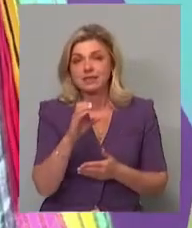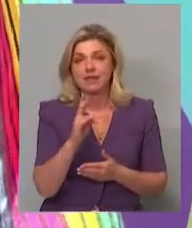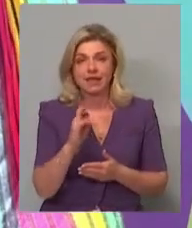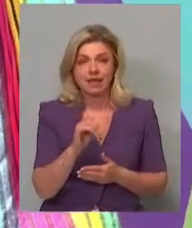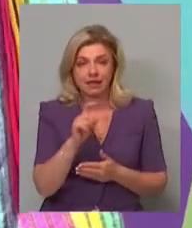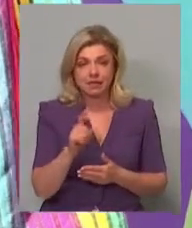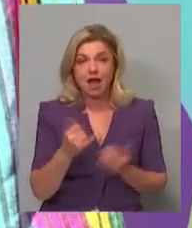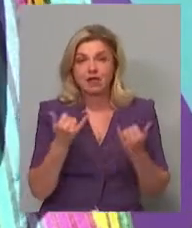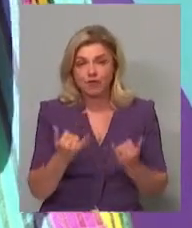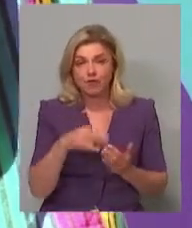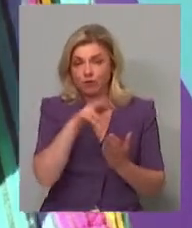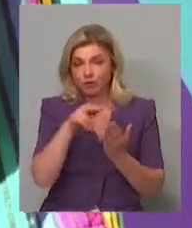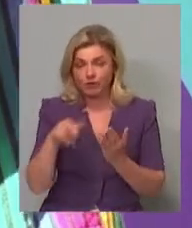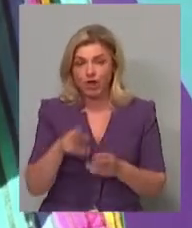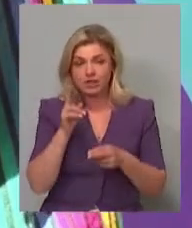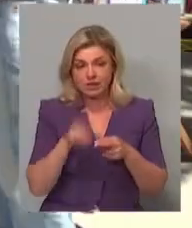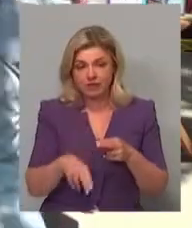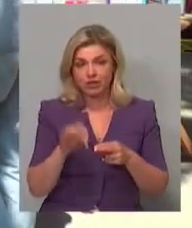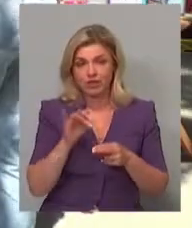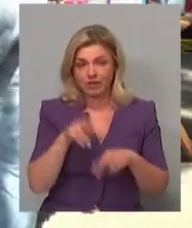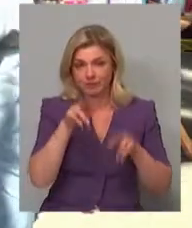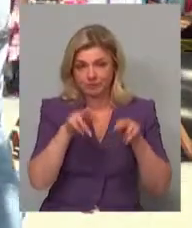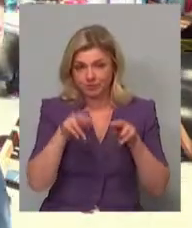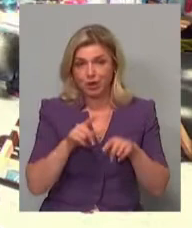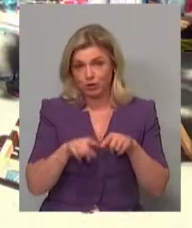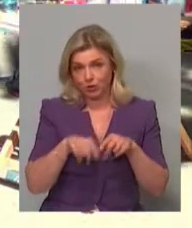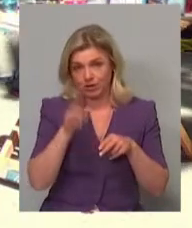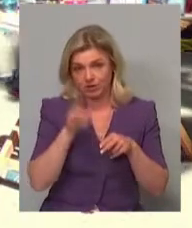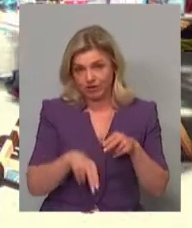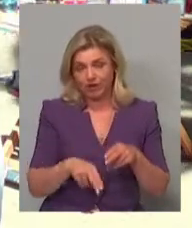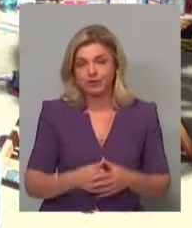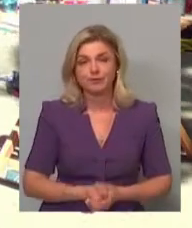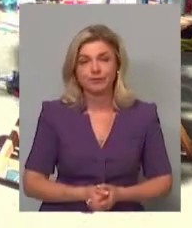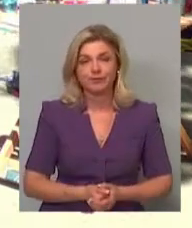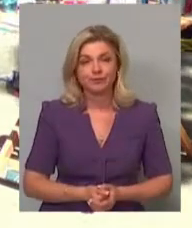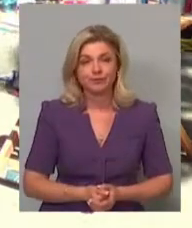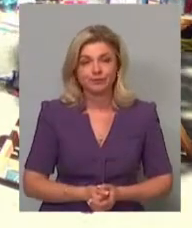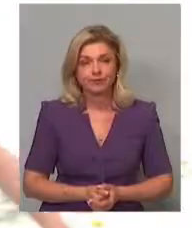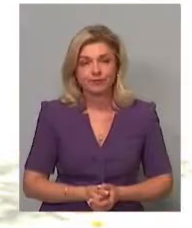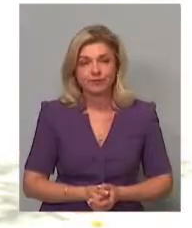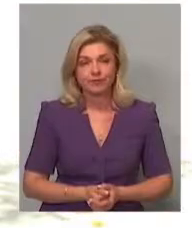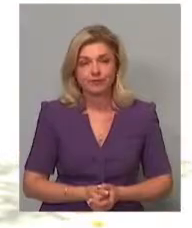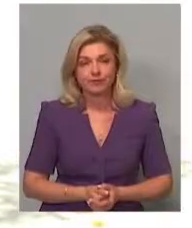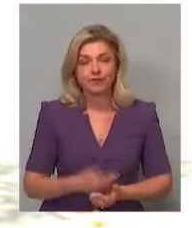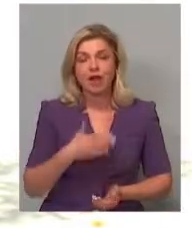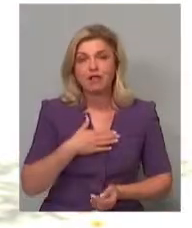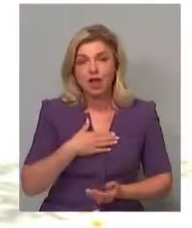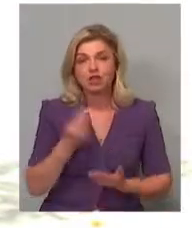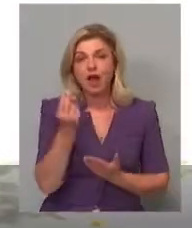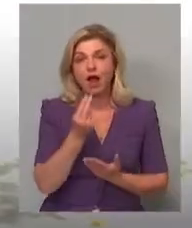Сьогодні картину завершують, затіняють окремі елементи зображення. Чи стають арт-об'єкти жертвами вандалів? Наші картини,